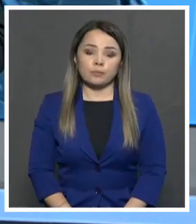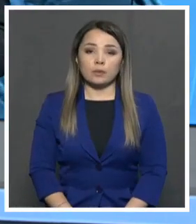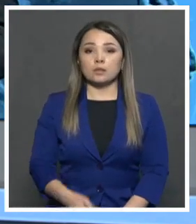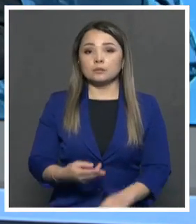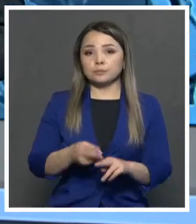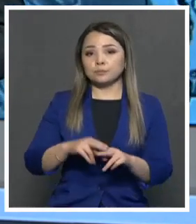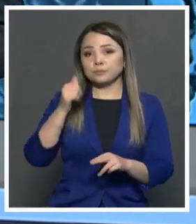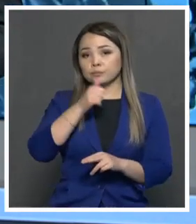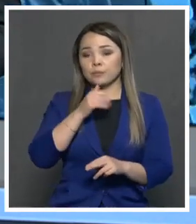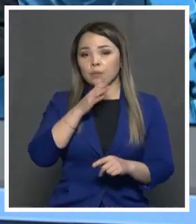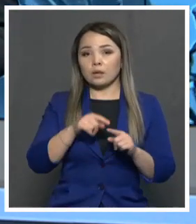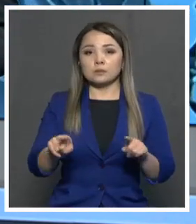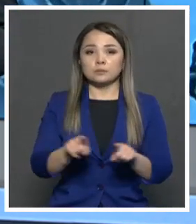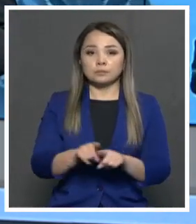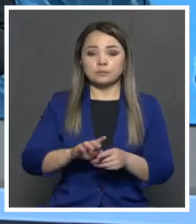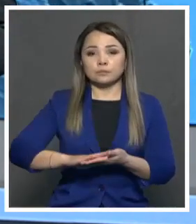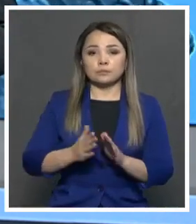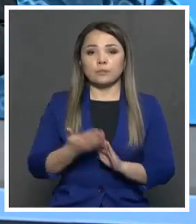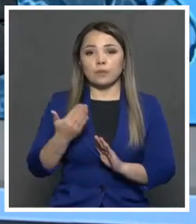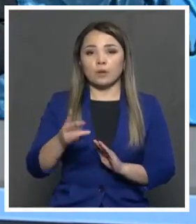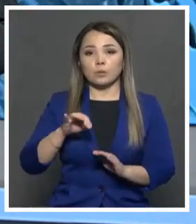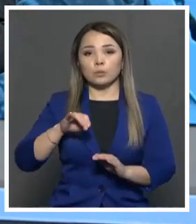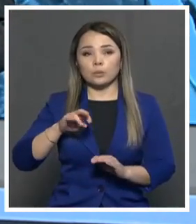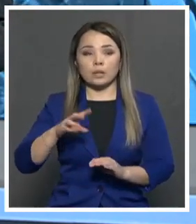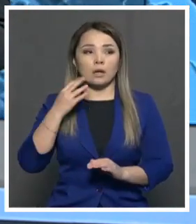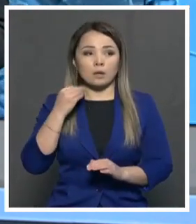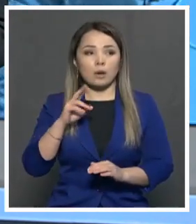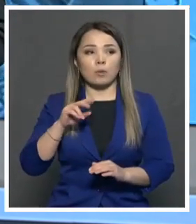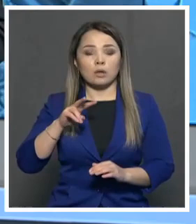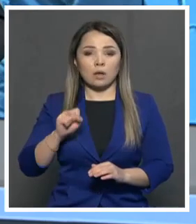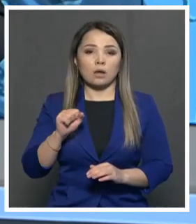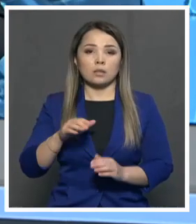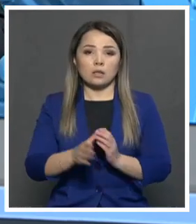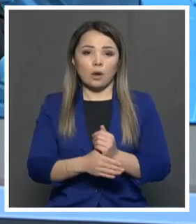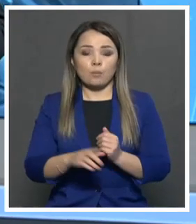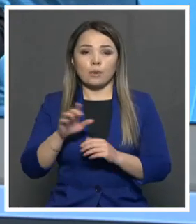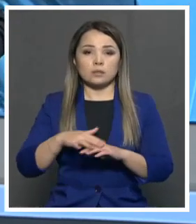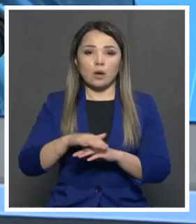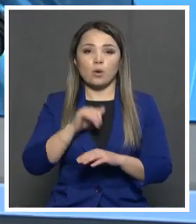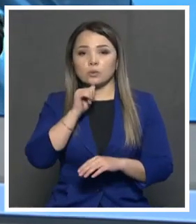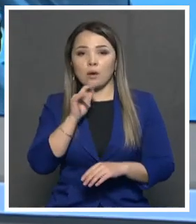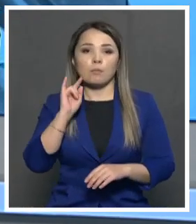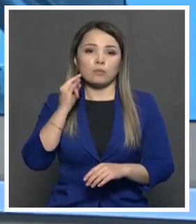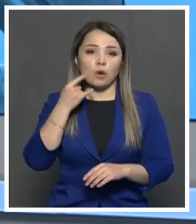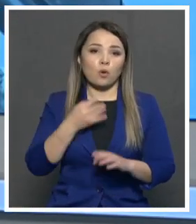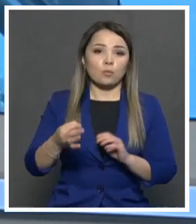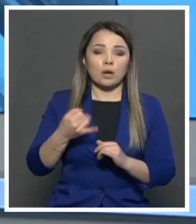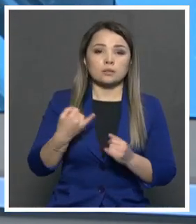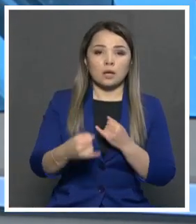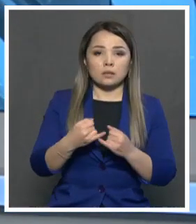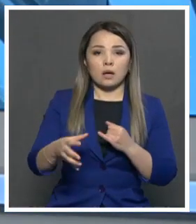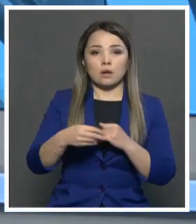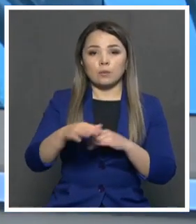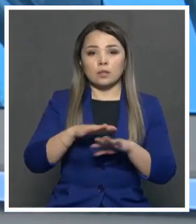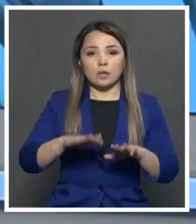Енді елдегі епидахуалға тоқталса, қазір Нұр-Султан мен Алматы қалалары және Ақмола, Атырау, Батыс Қазақстан, Қостанай, Павлодар облыстары сары аймақта